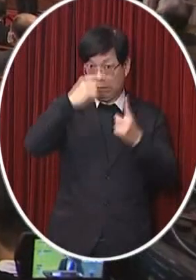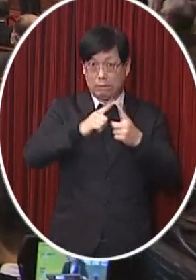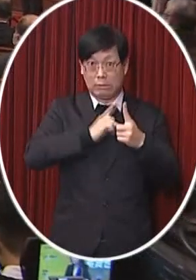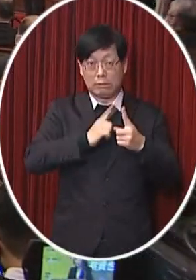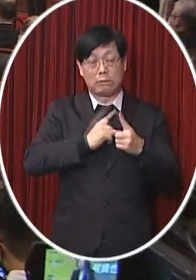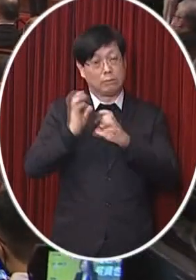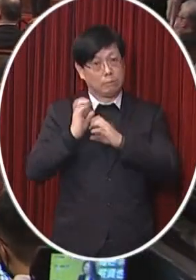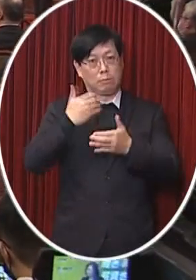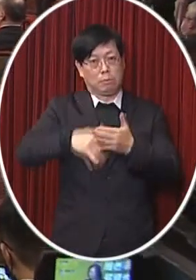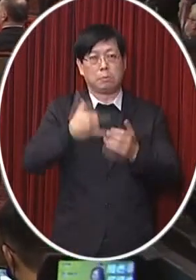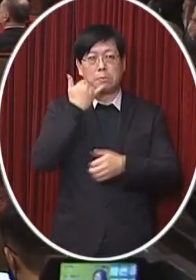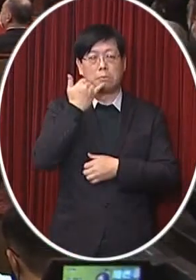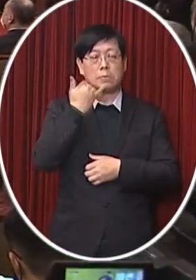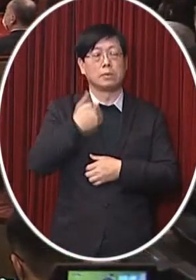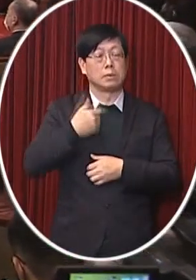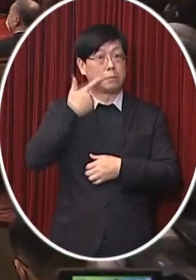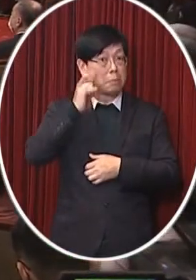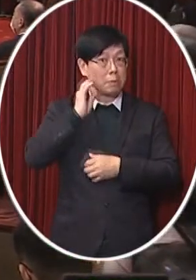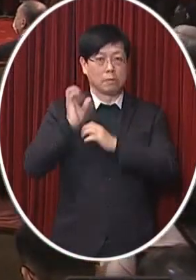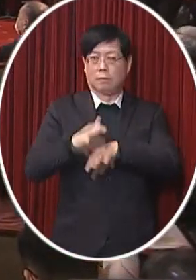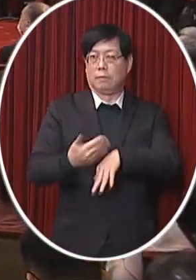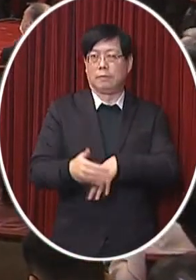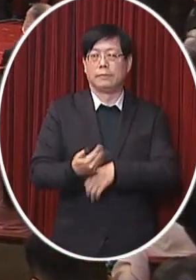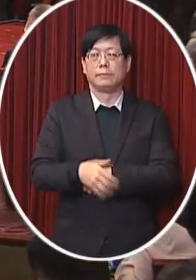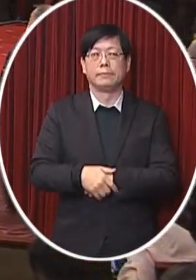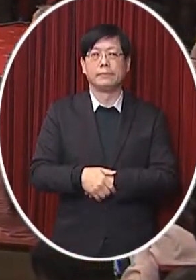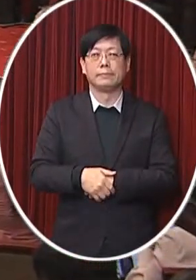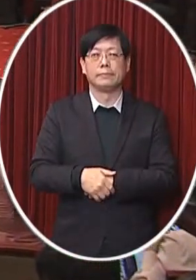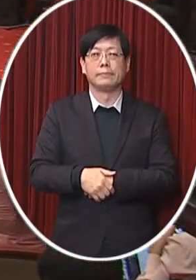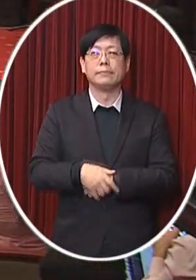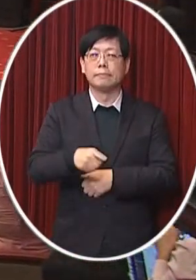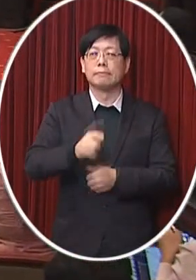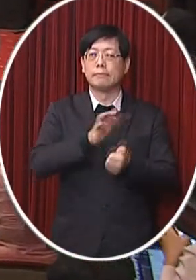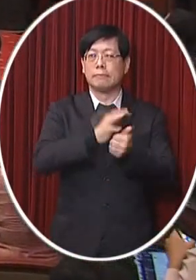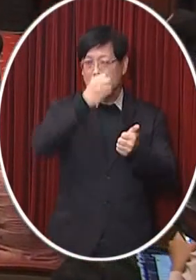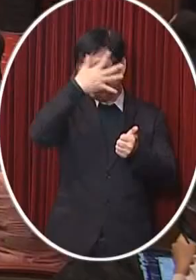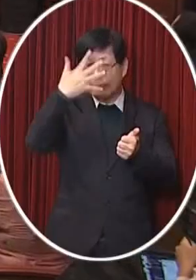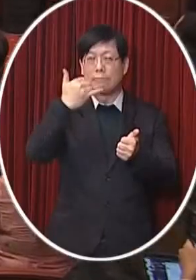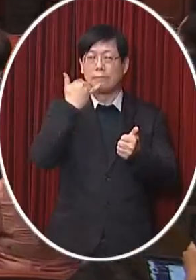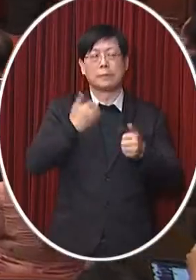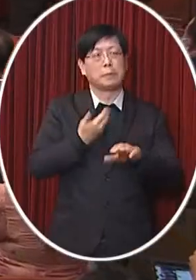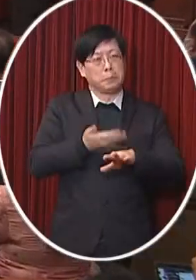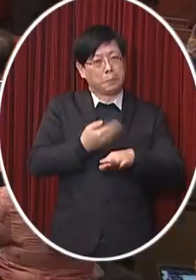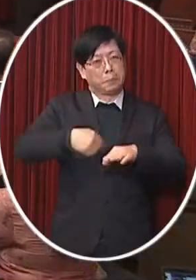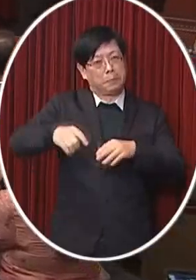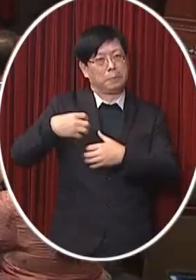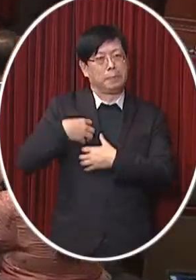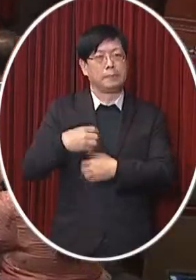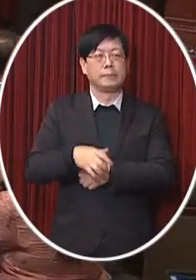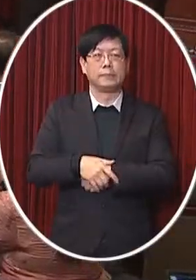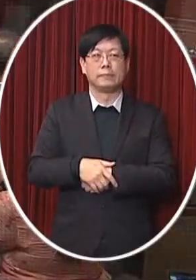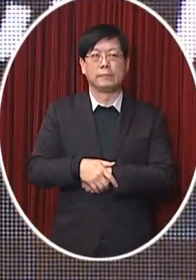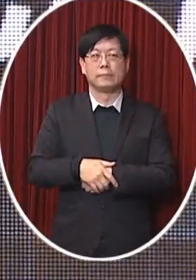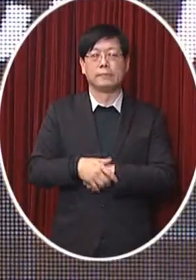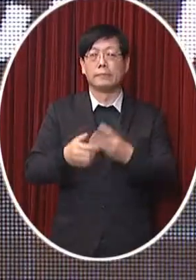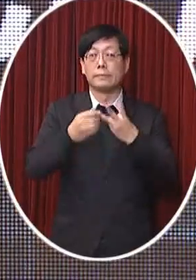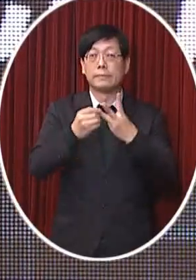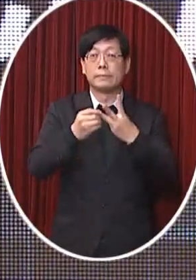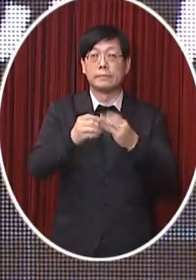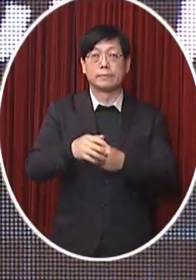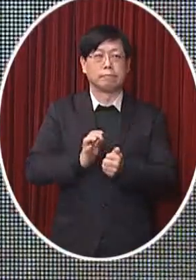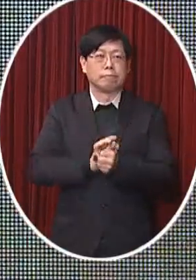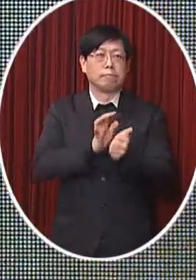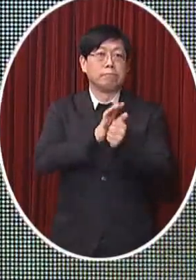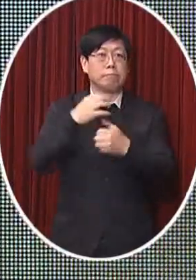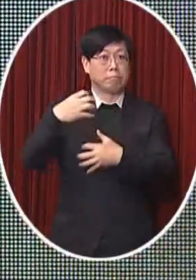力，也减轻家长们的负担，让年轻人可以安心的服役。第三，